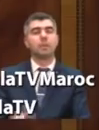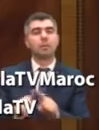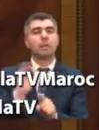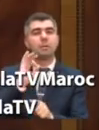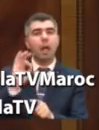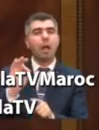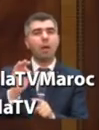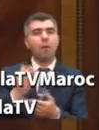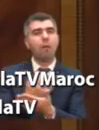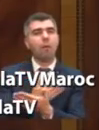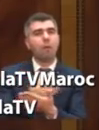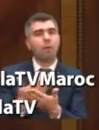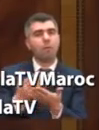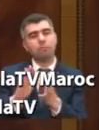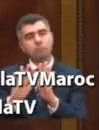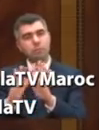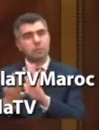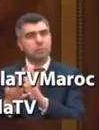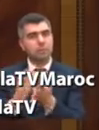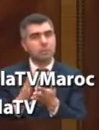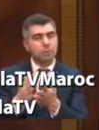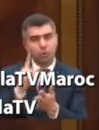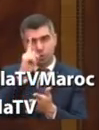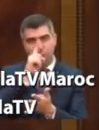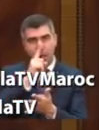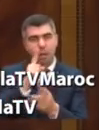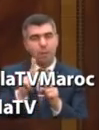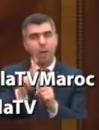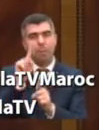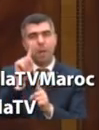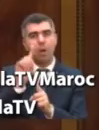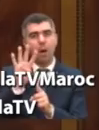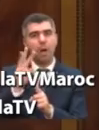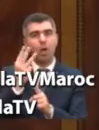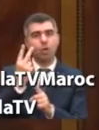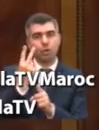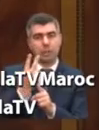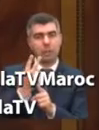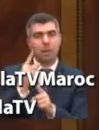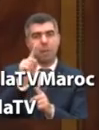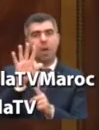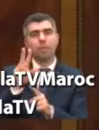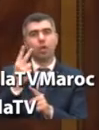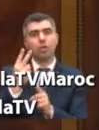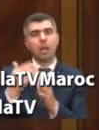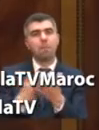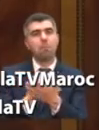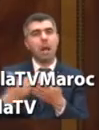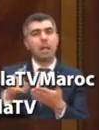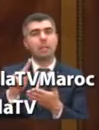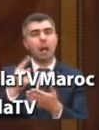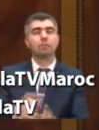الداخلي الخام اللي يتراوح ان شاء الله بين 124 و 125 مليار. العام اللي فات كانت احسن سنه